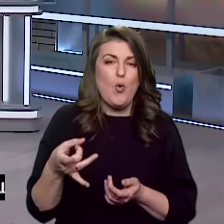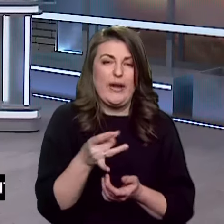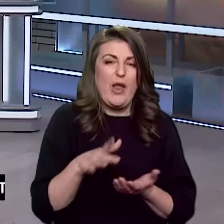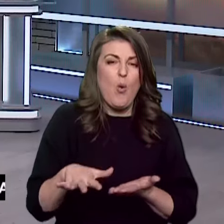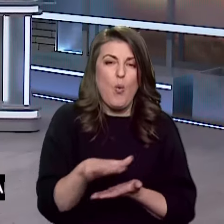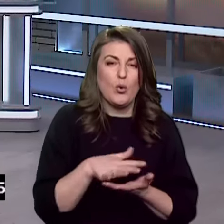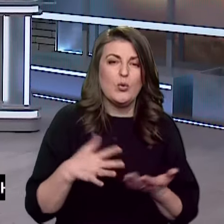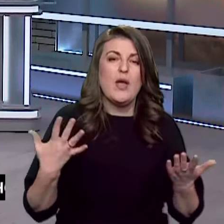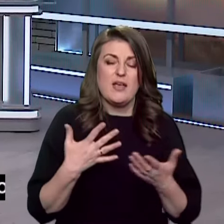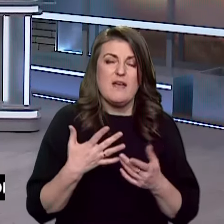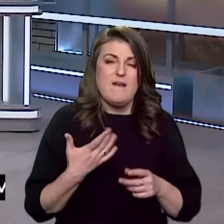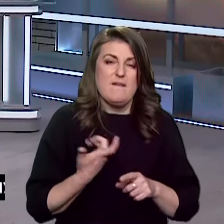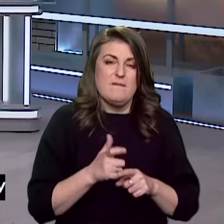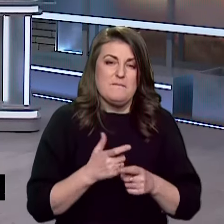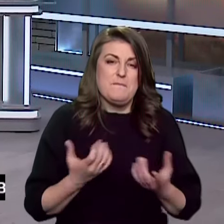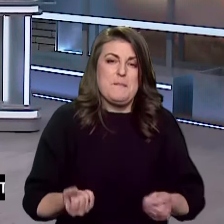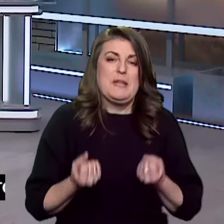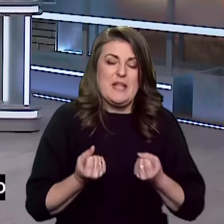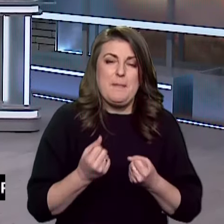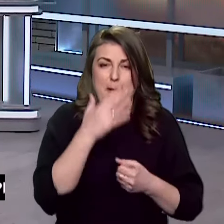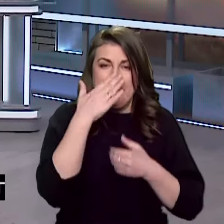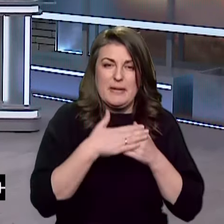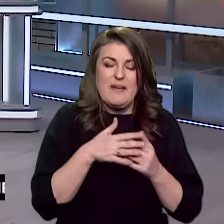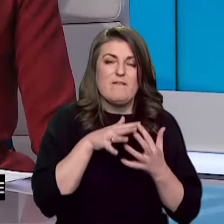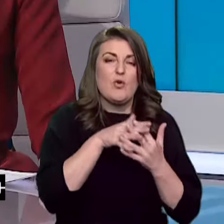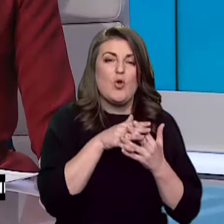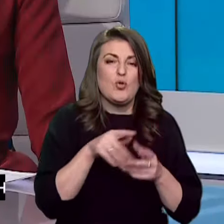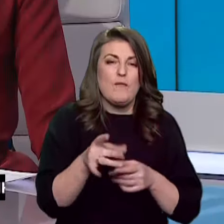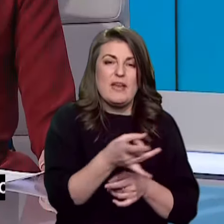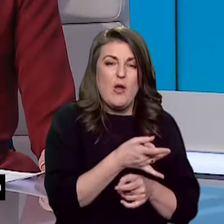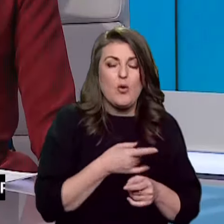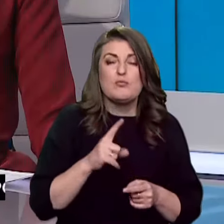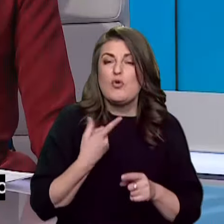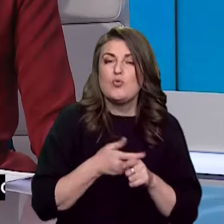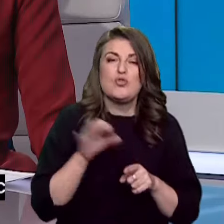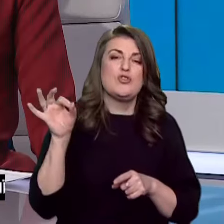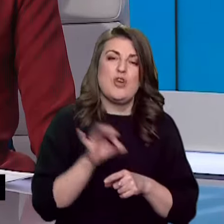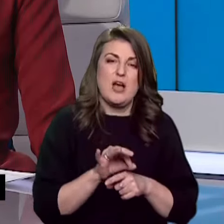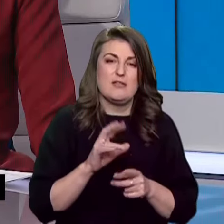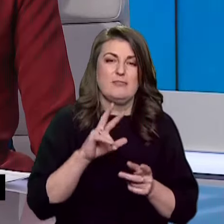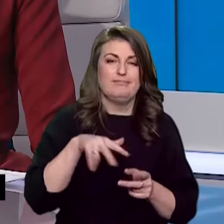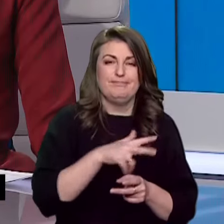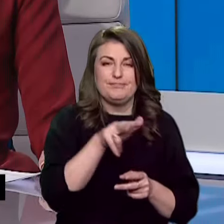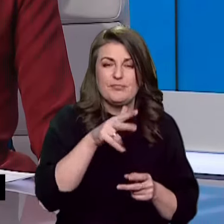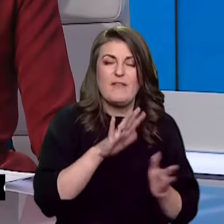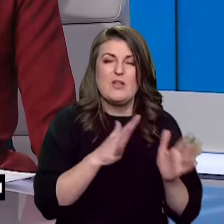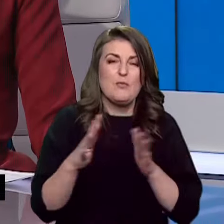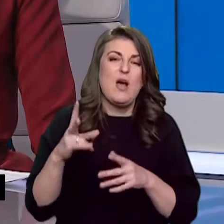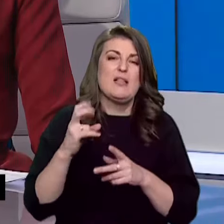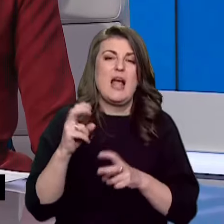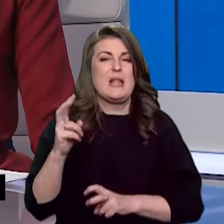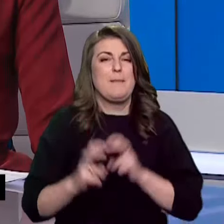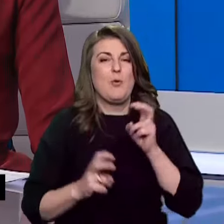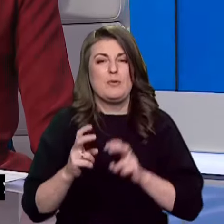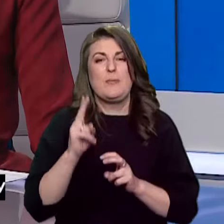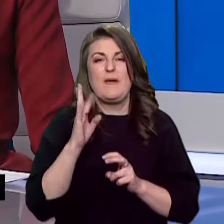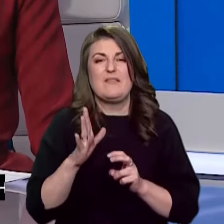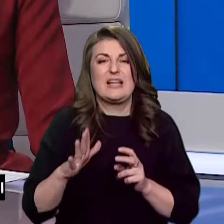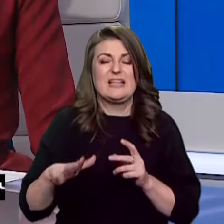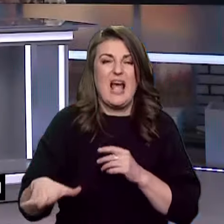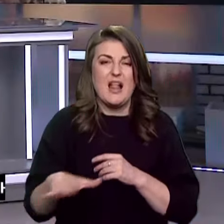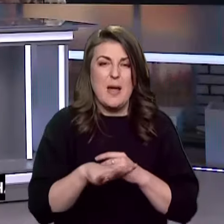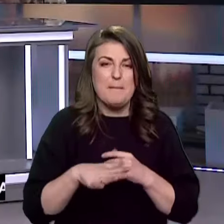регіону, який суттєво підтримує прифронтові регіони, тому що дуже часто маневри відбуваються і над промисловими